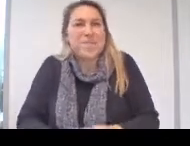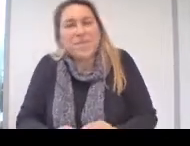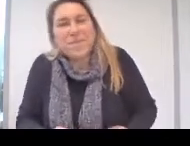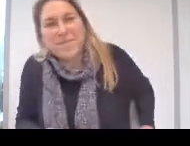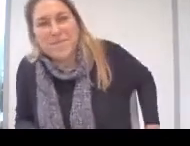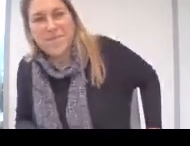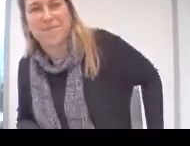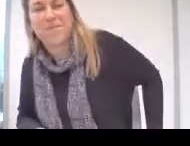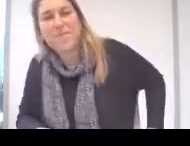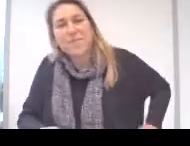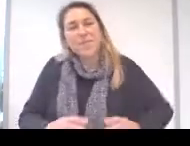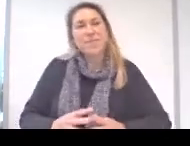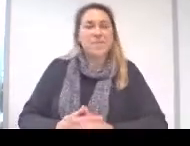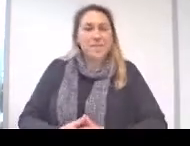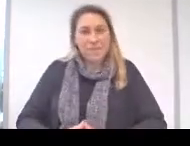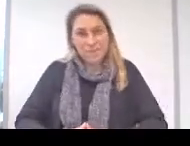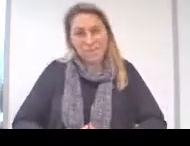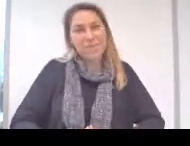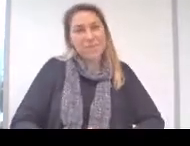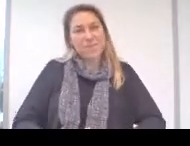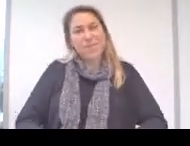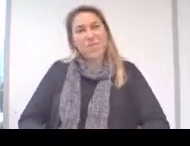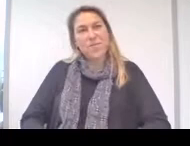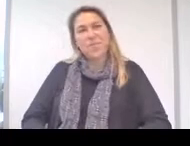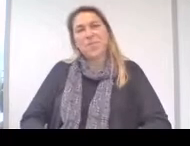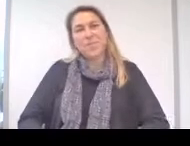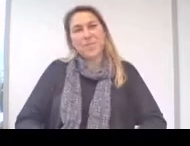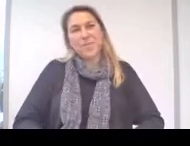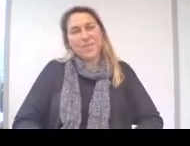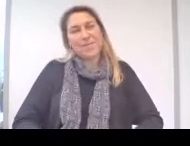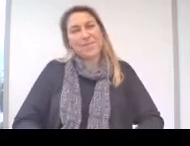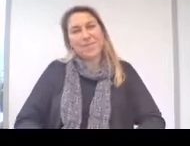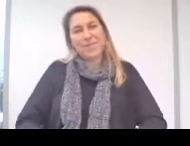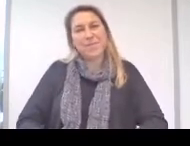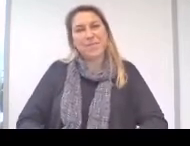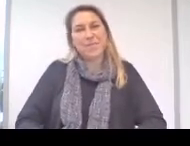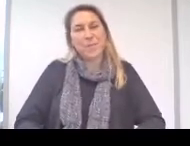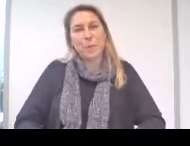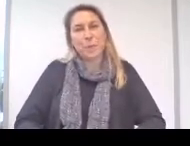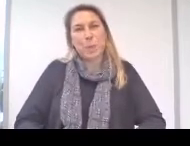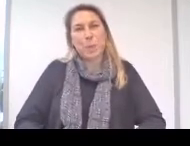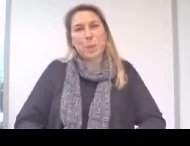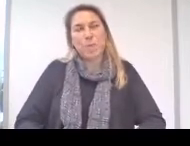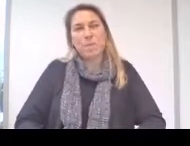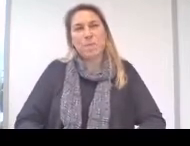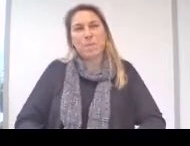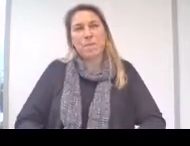d'abord, je parlais de réactivité et d'ingéniosité, c'est-à-dire qu'on invente. Parce que de toute façon, c'est une question de survie pour un certain nombre